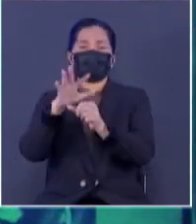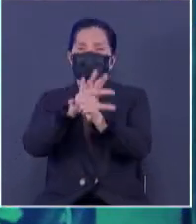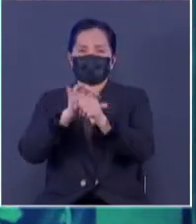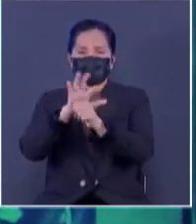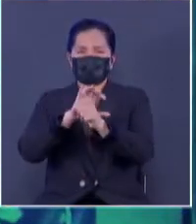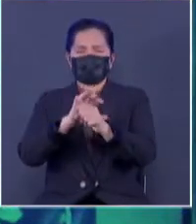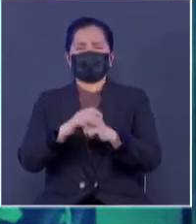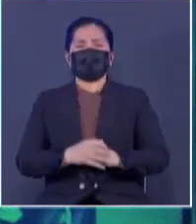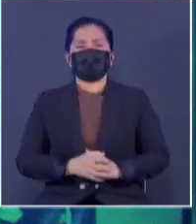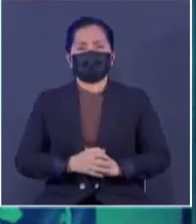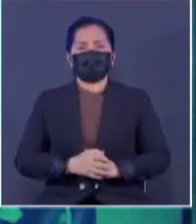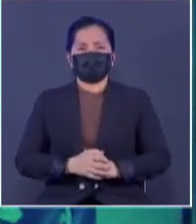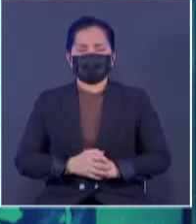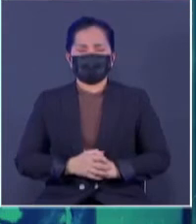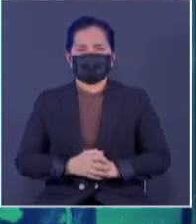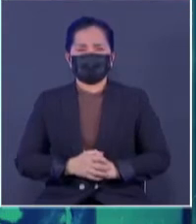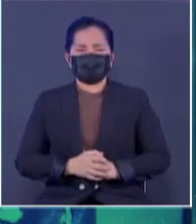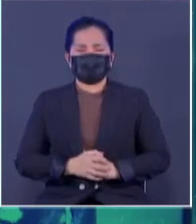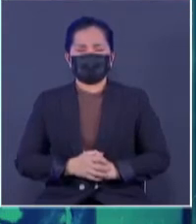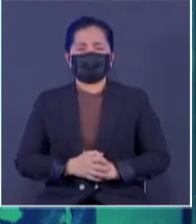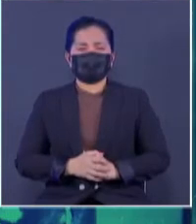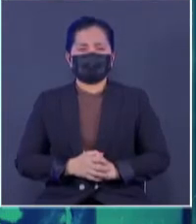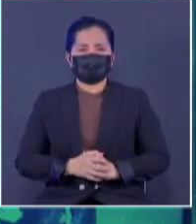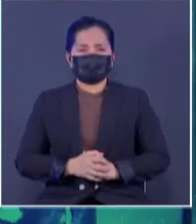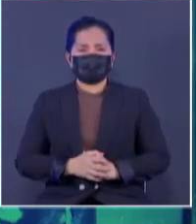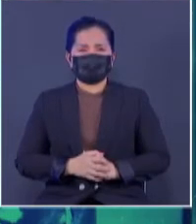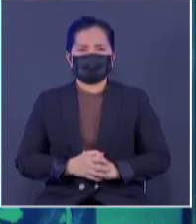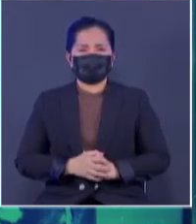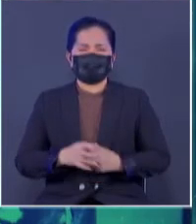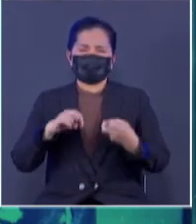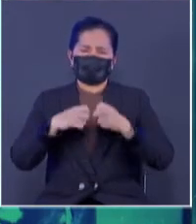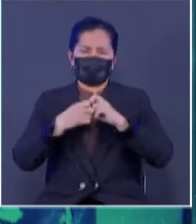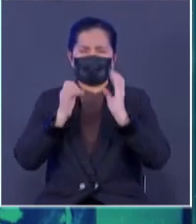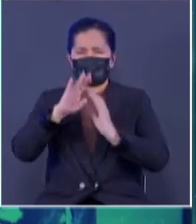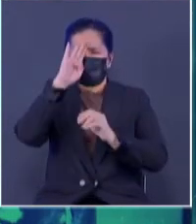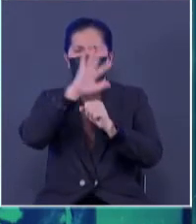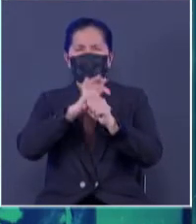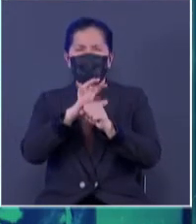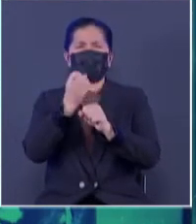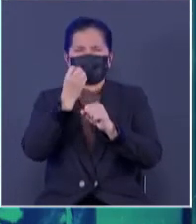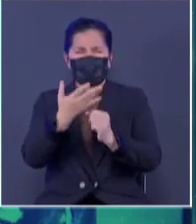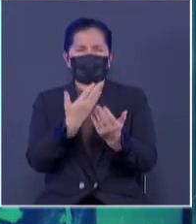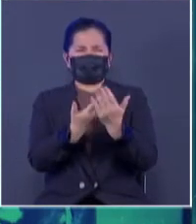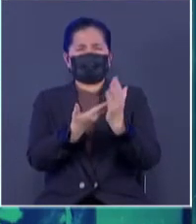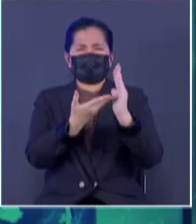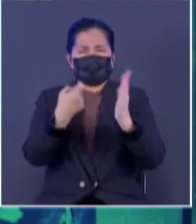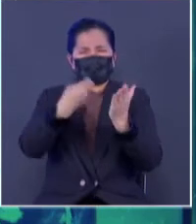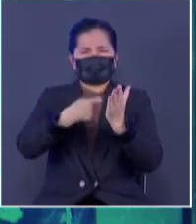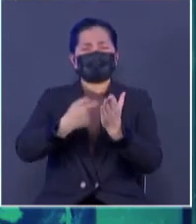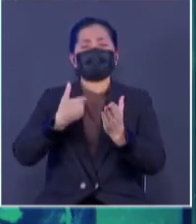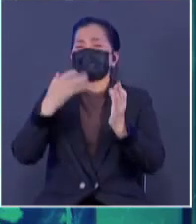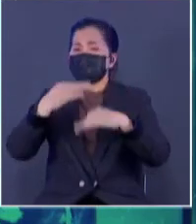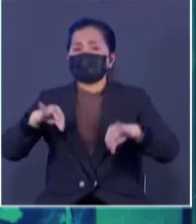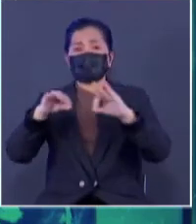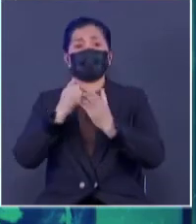ยสถานการณ์ที่เกิดขึ้นก็เข้าใจแล้วว่าผู้ติดเชื้อเยอะมีการเคลมกันเยอะนะฮะแต่ว่าสิ่งหนึ่งที่น่าจะช่วยบรรเทาได้คือเรื่องของ